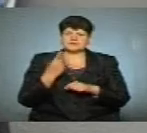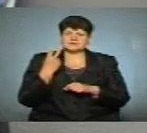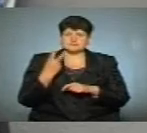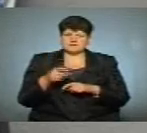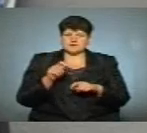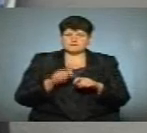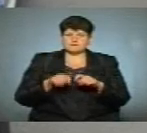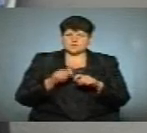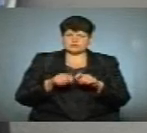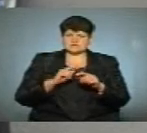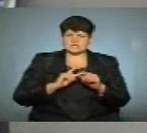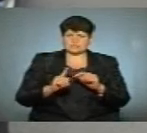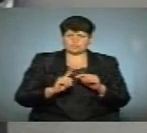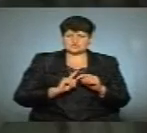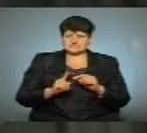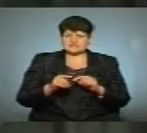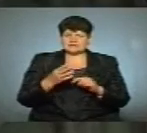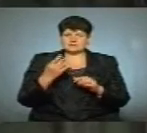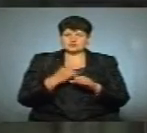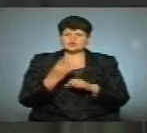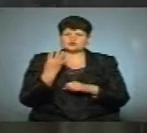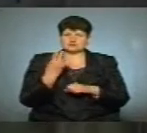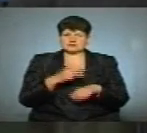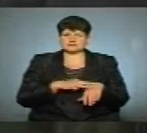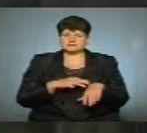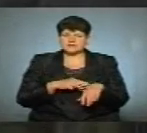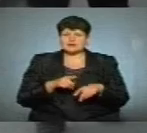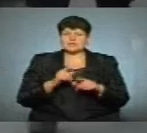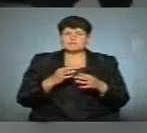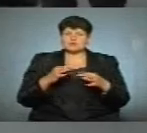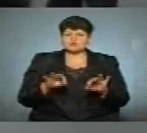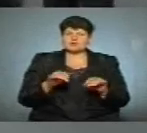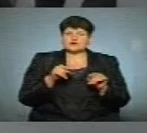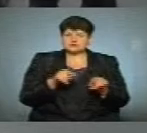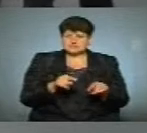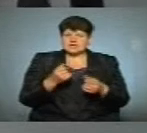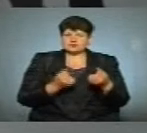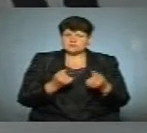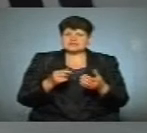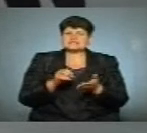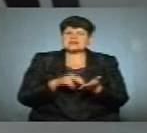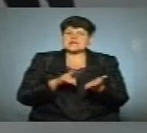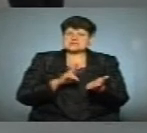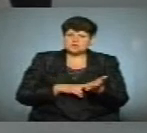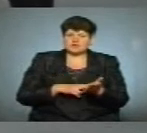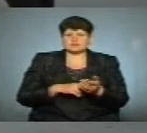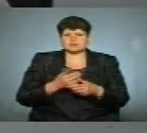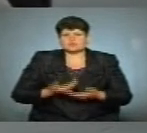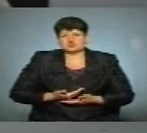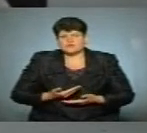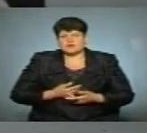них чергують 4 правоохоронців. До міста пропускають автомобілі тих осіб, які там зареєстровані, проживають або працюють, а